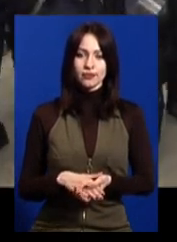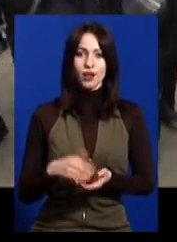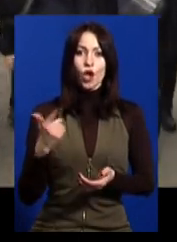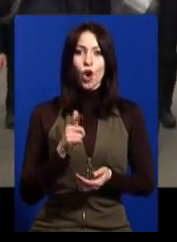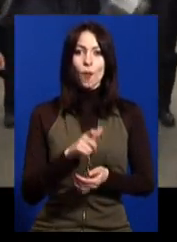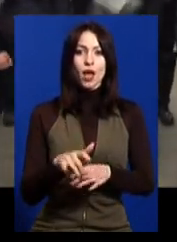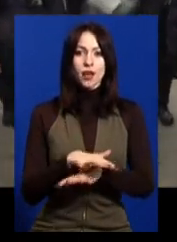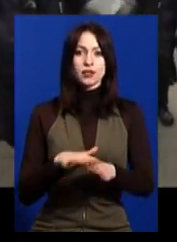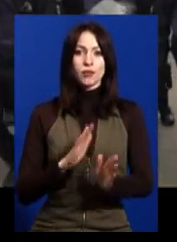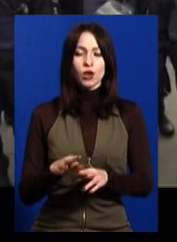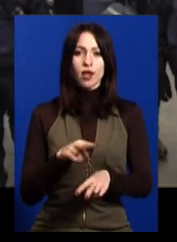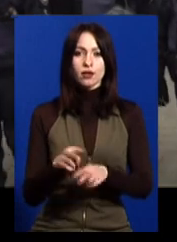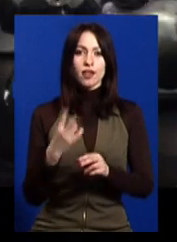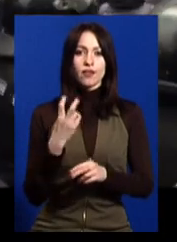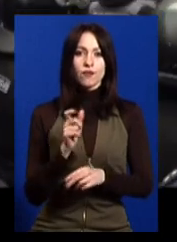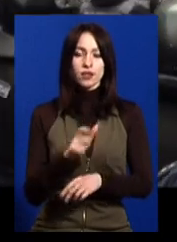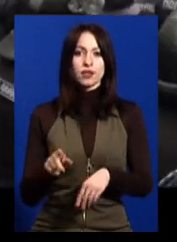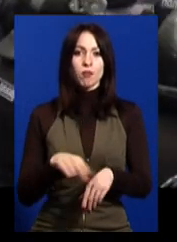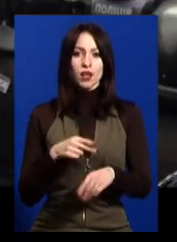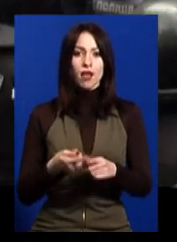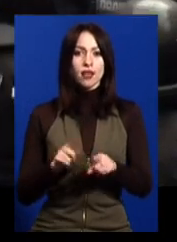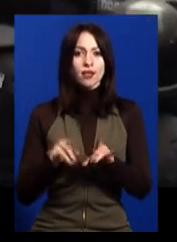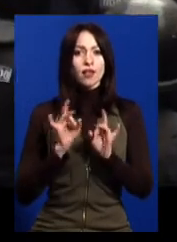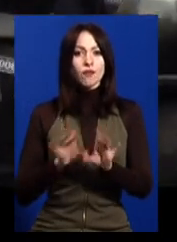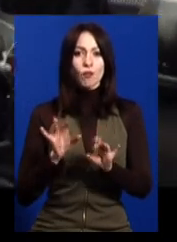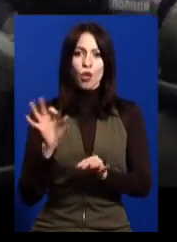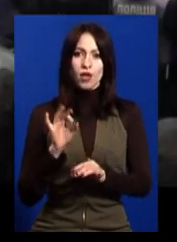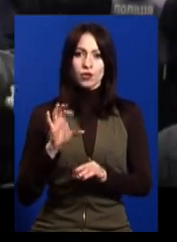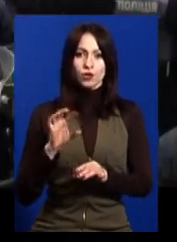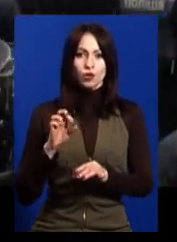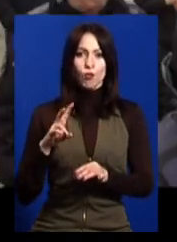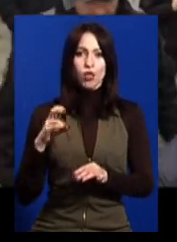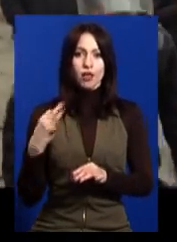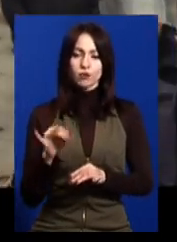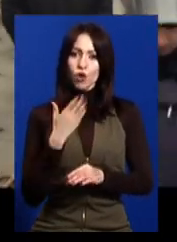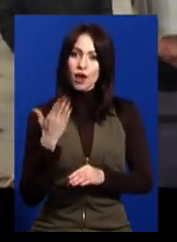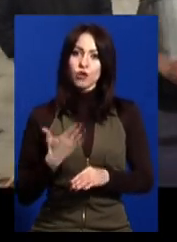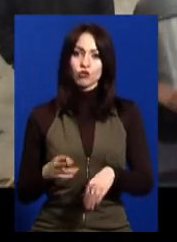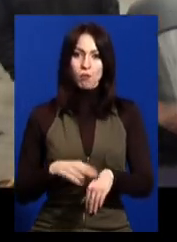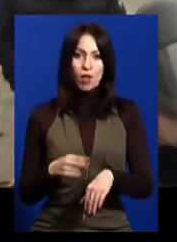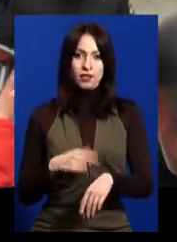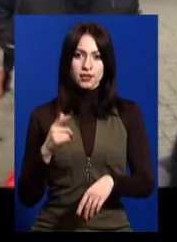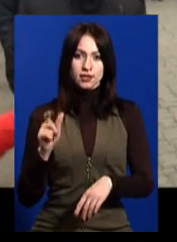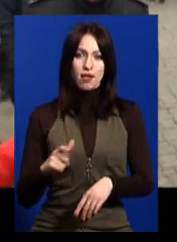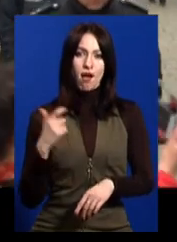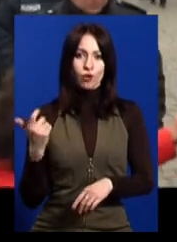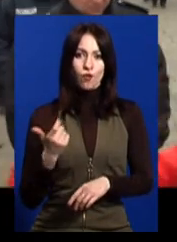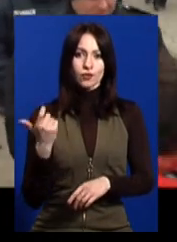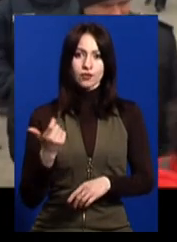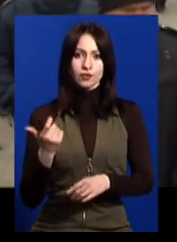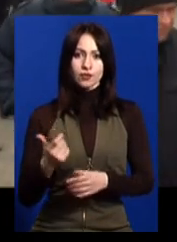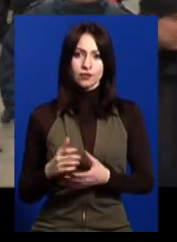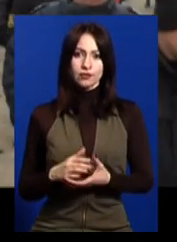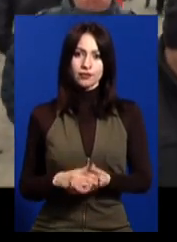Громадський порядок охороняє 200 правоохоронців. Це інформація Олени Соболевської, речниці поліції Харківщини.